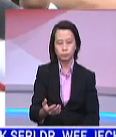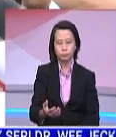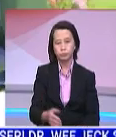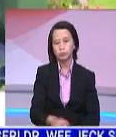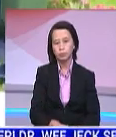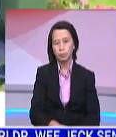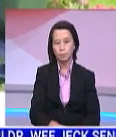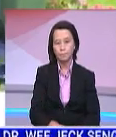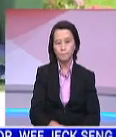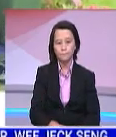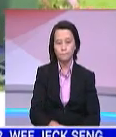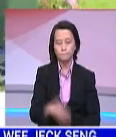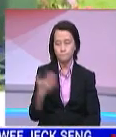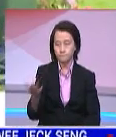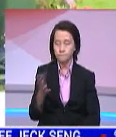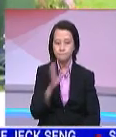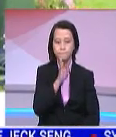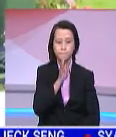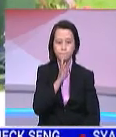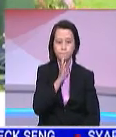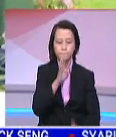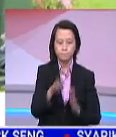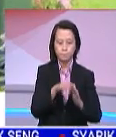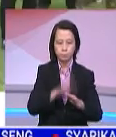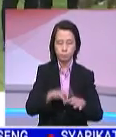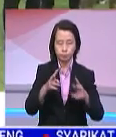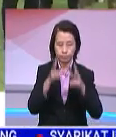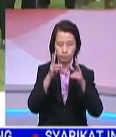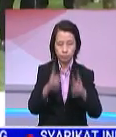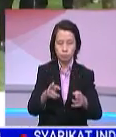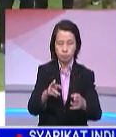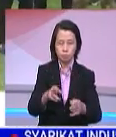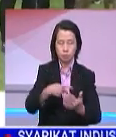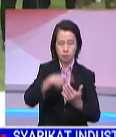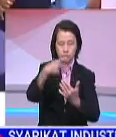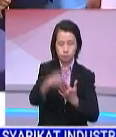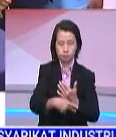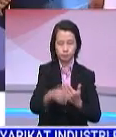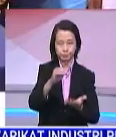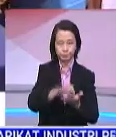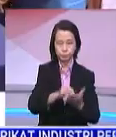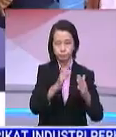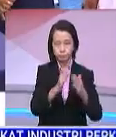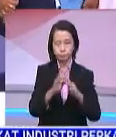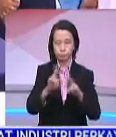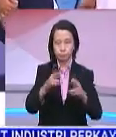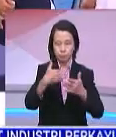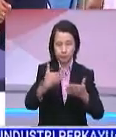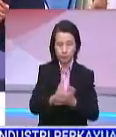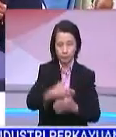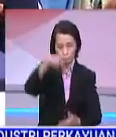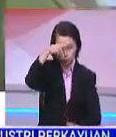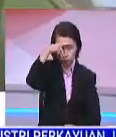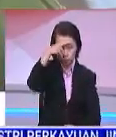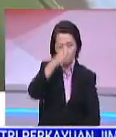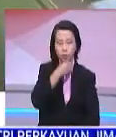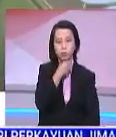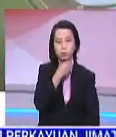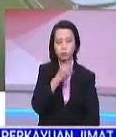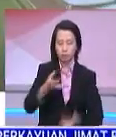zaman Beliau berkata demikian ketika meresmikan program tersebut di Bandar Baru Putra Ipo